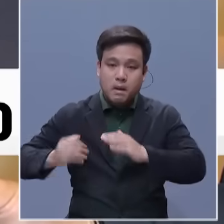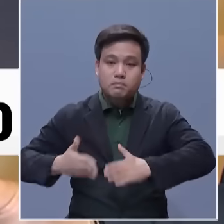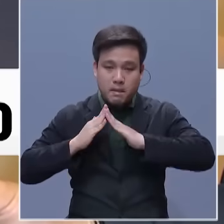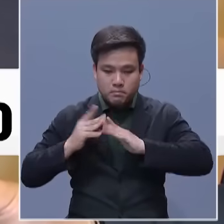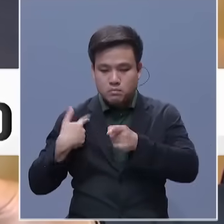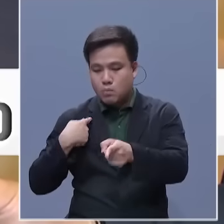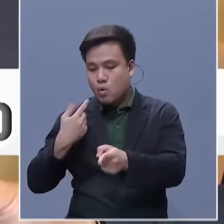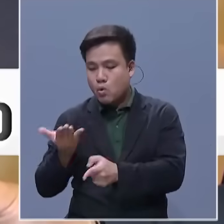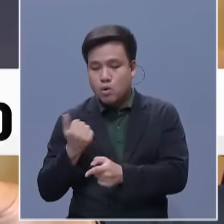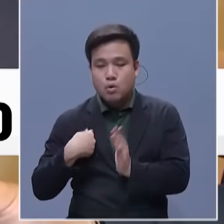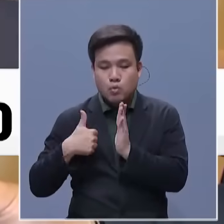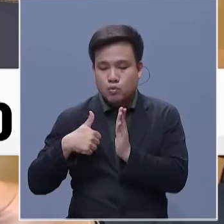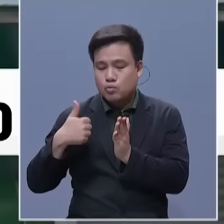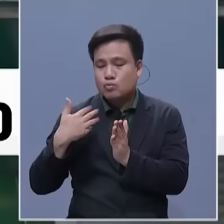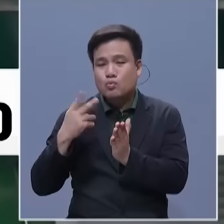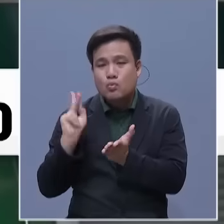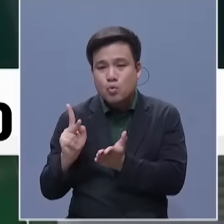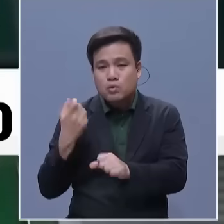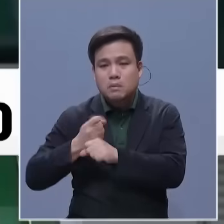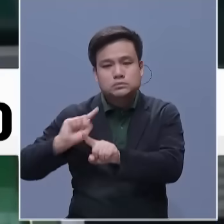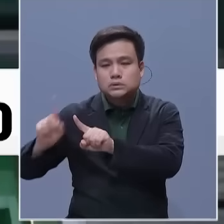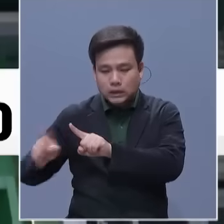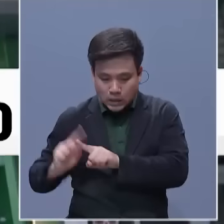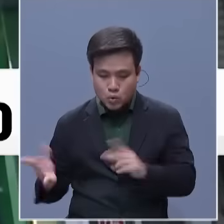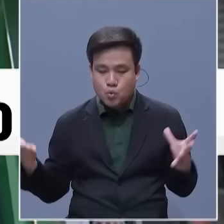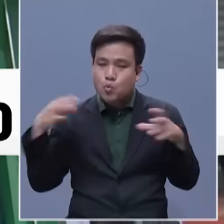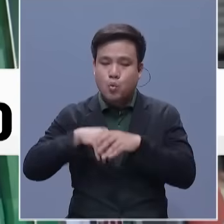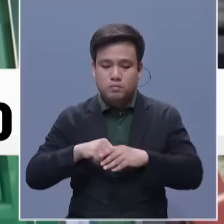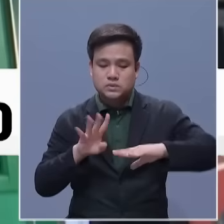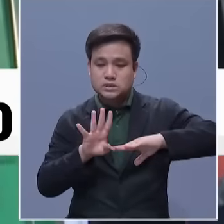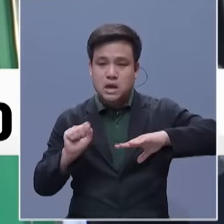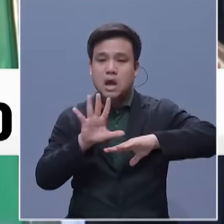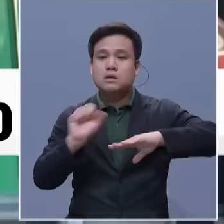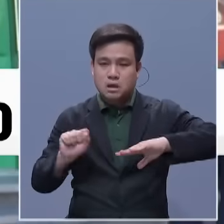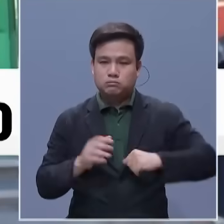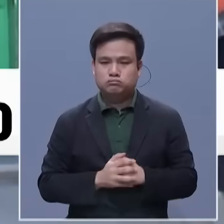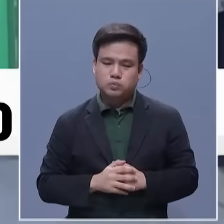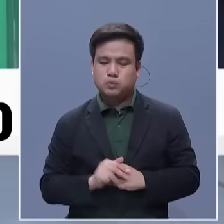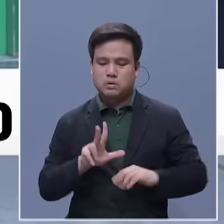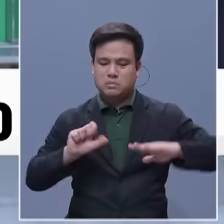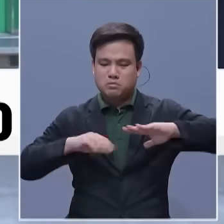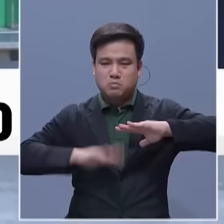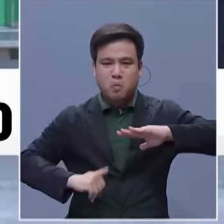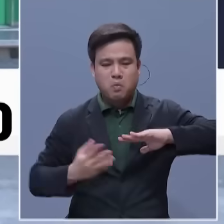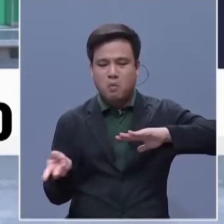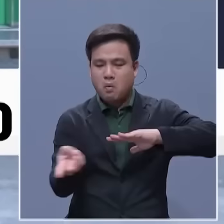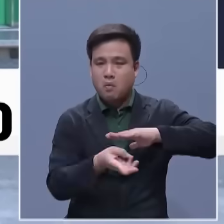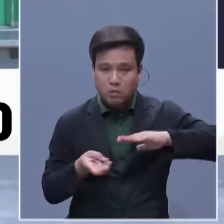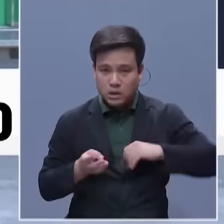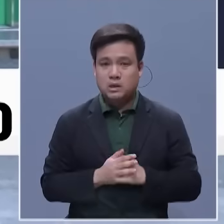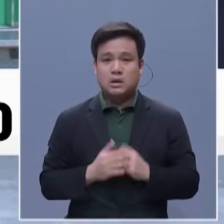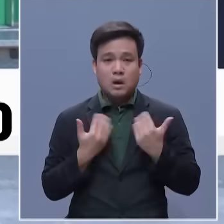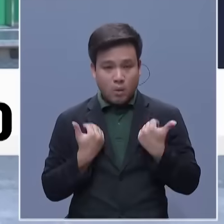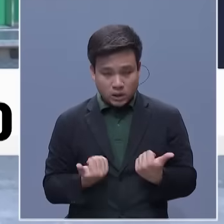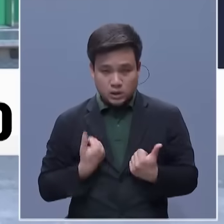วงเงินของแต่ละครรนด้วครับส่วนทางด้านของรองศาสตราจารย์ดรนิพลพัวพงศกรนะครับนักวิชาการกิติคุณ